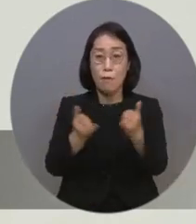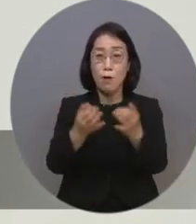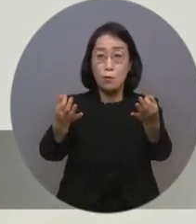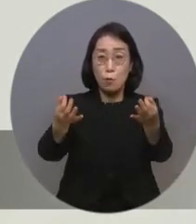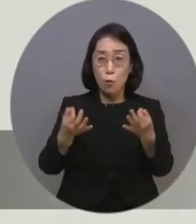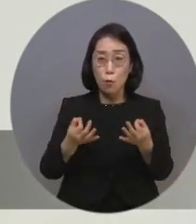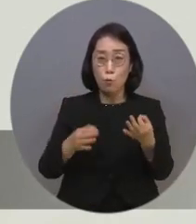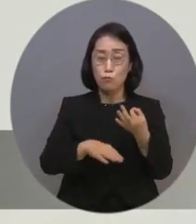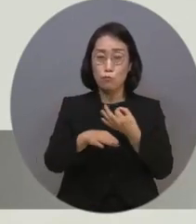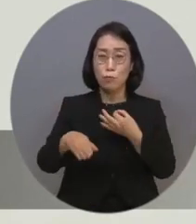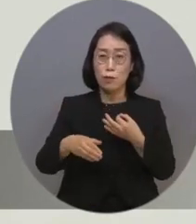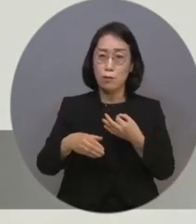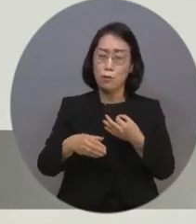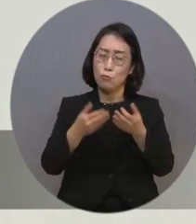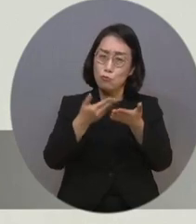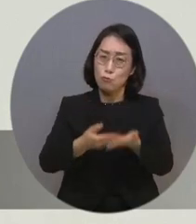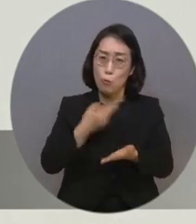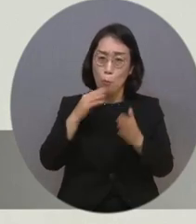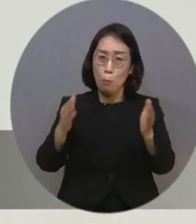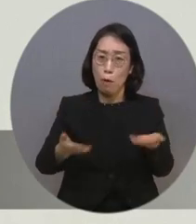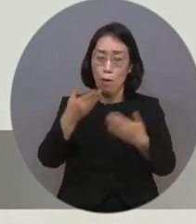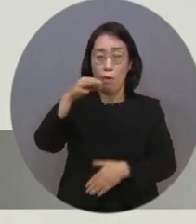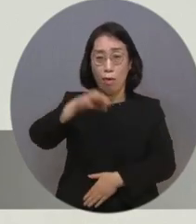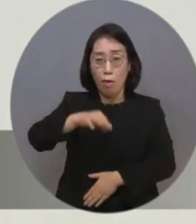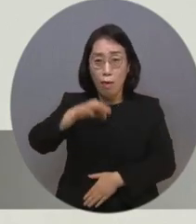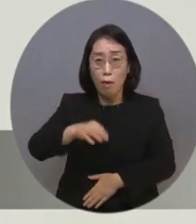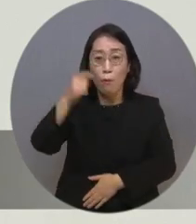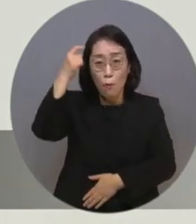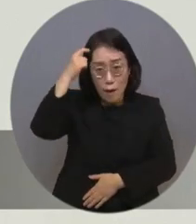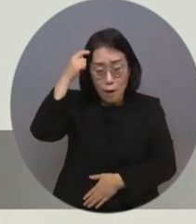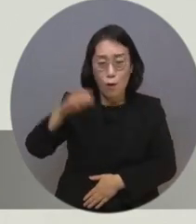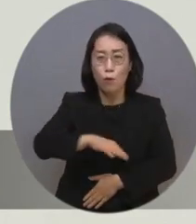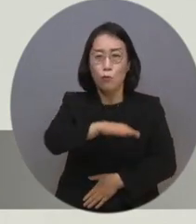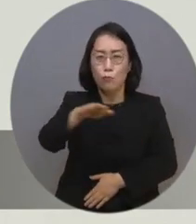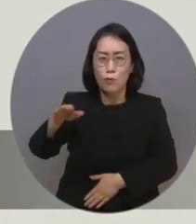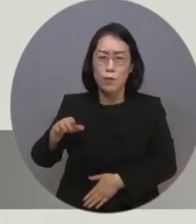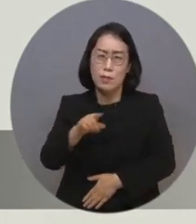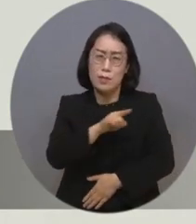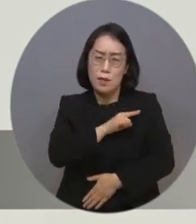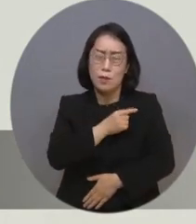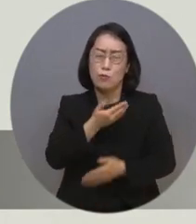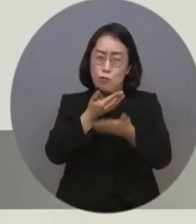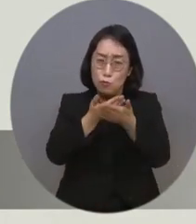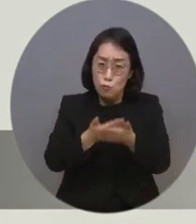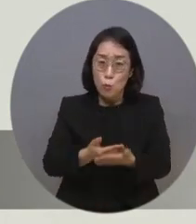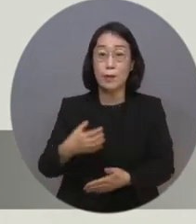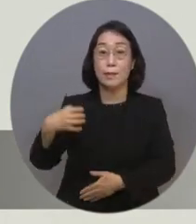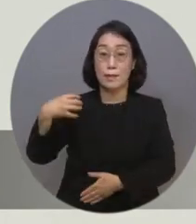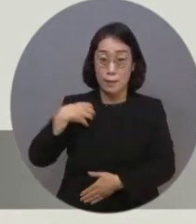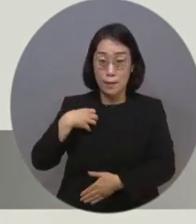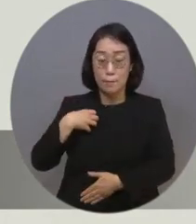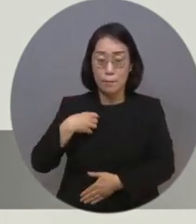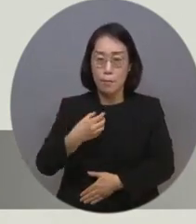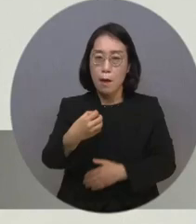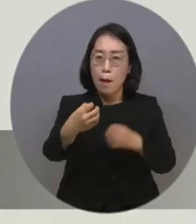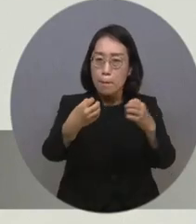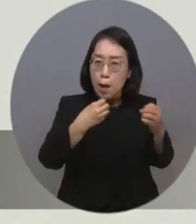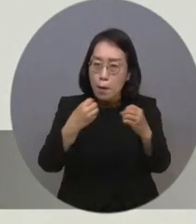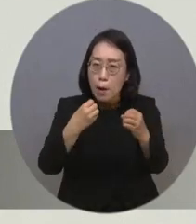사회에서 협의회를 중시하지 않는 것은 협의회가 가장 기본적인 업무인 국민의